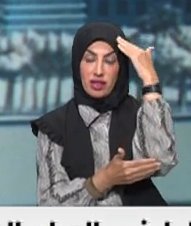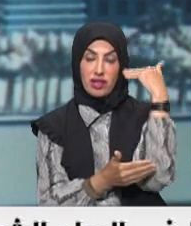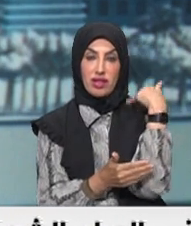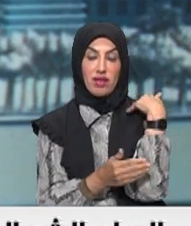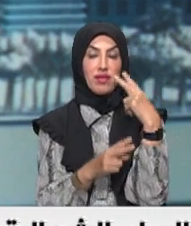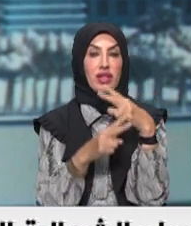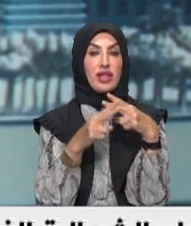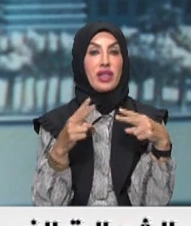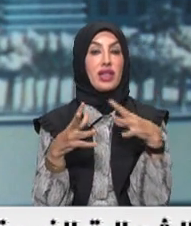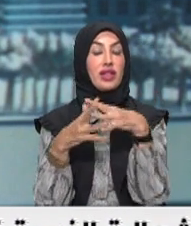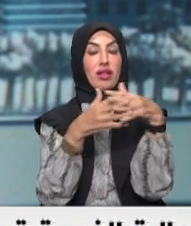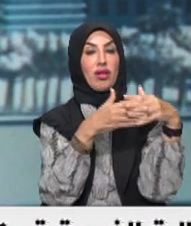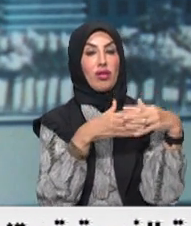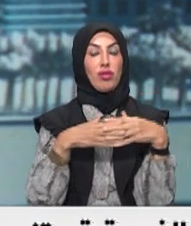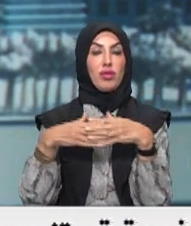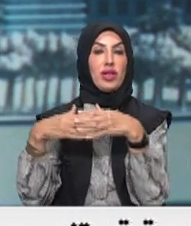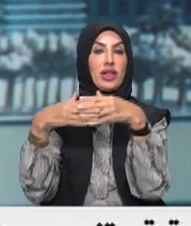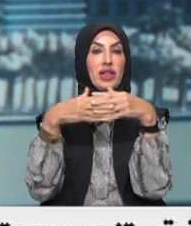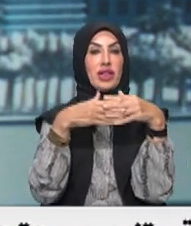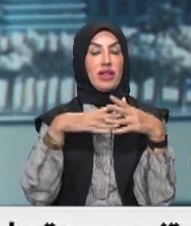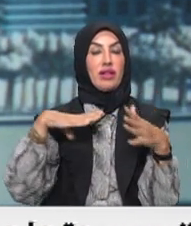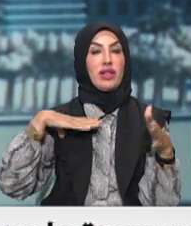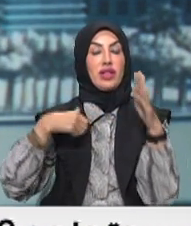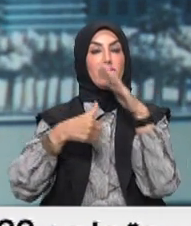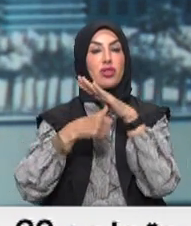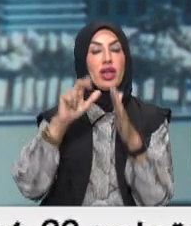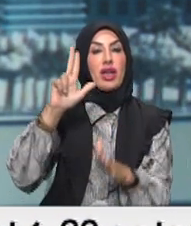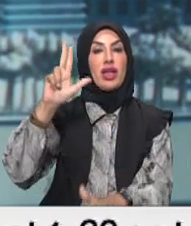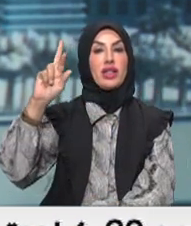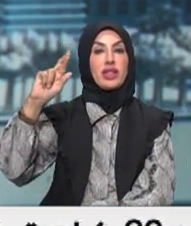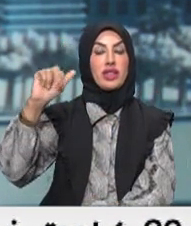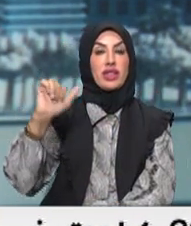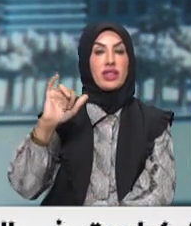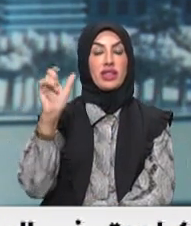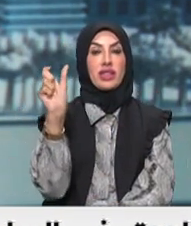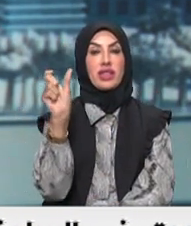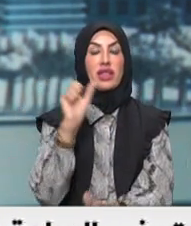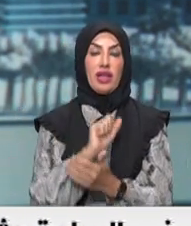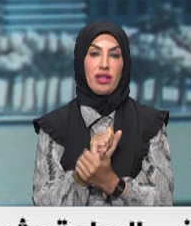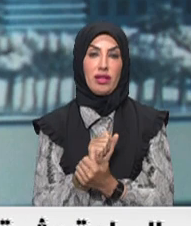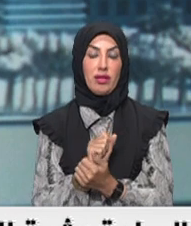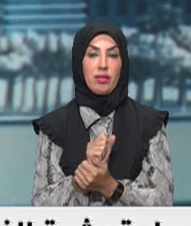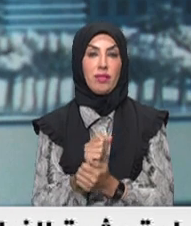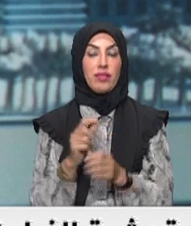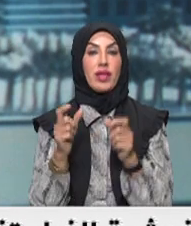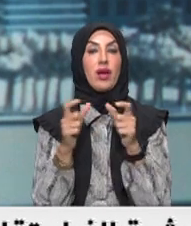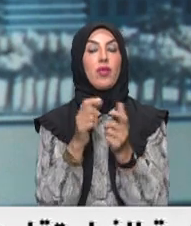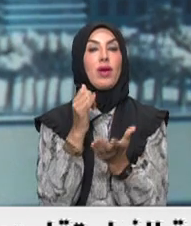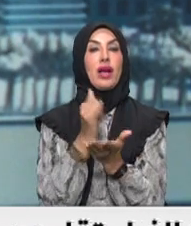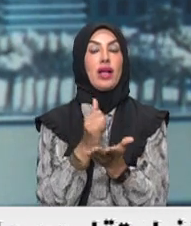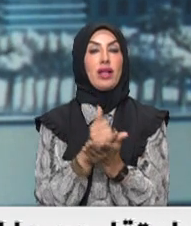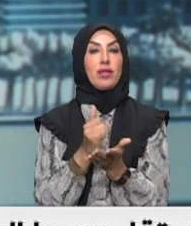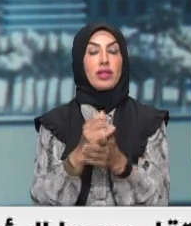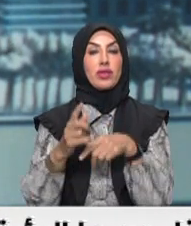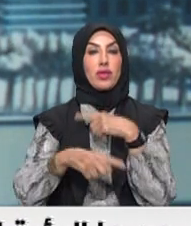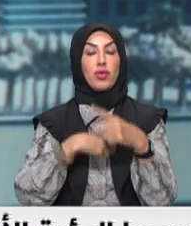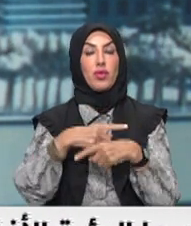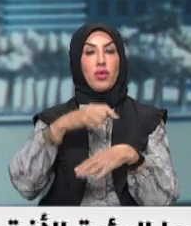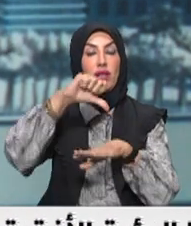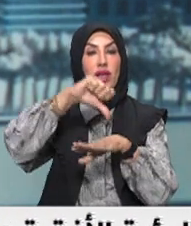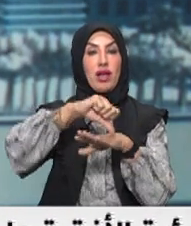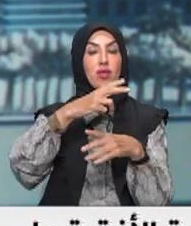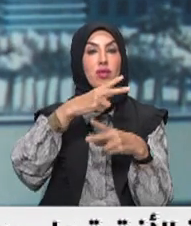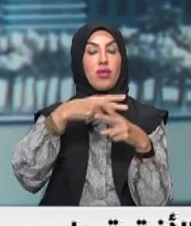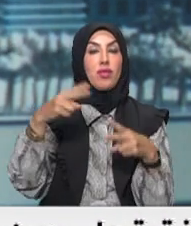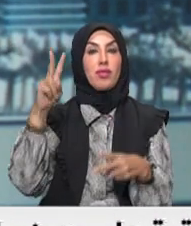الولايات المتحده الامريكيه الشيخه الزين صباح الناصر الصباح والمندوب الدائم لدوله الكويت لدى الامم